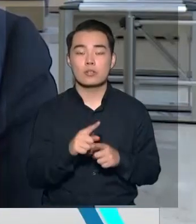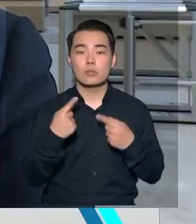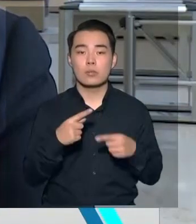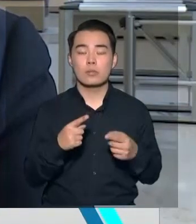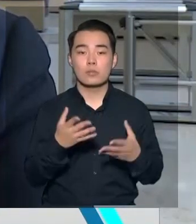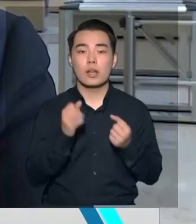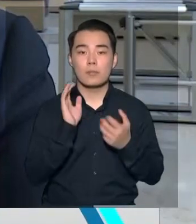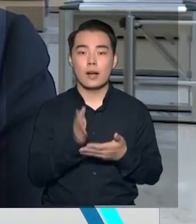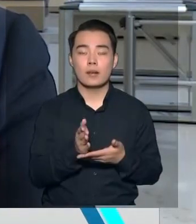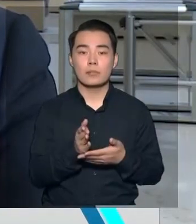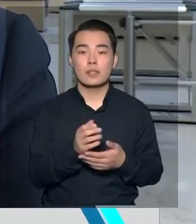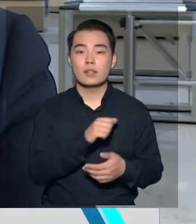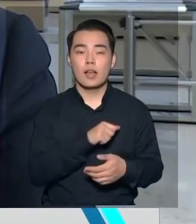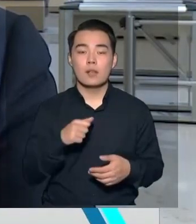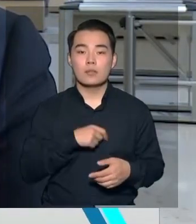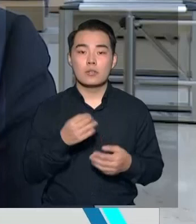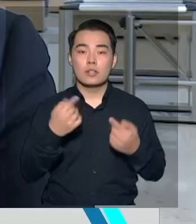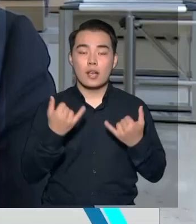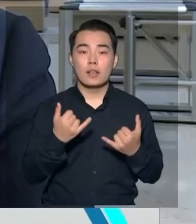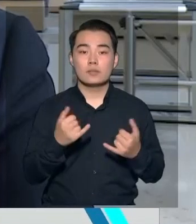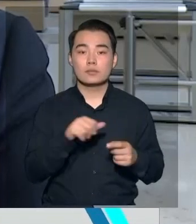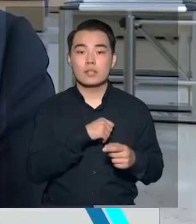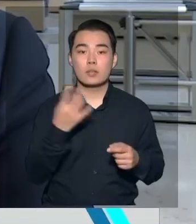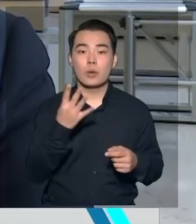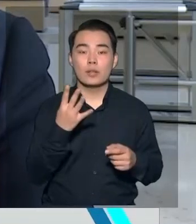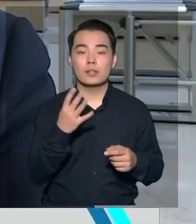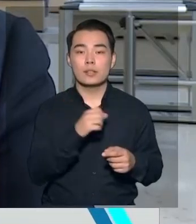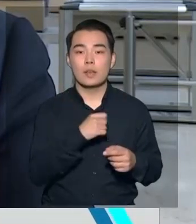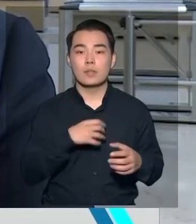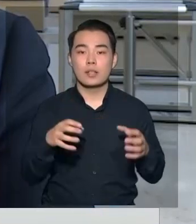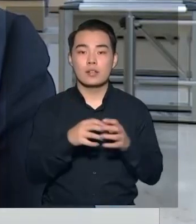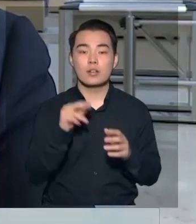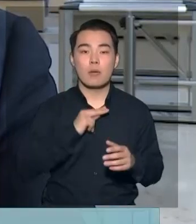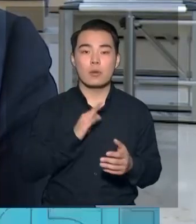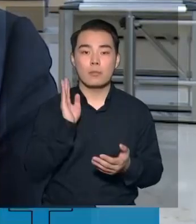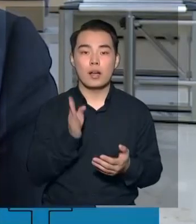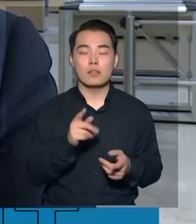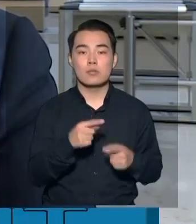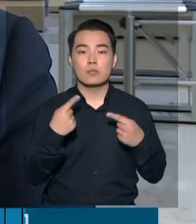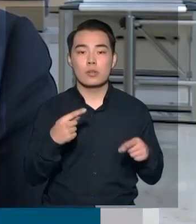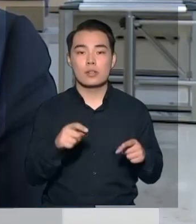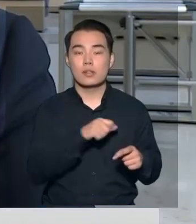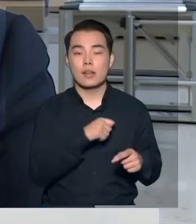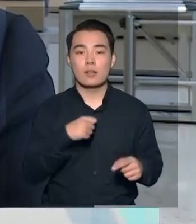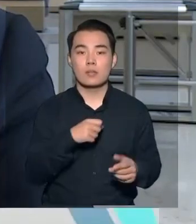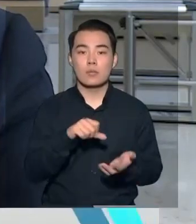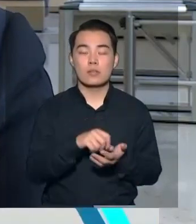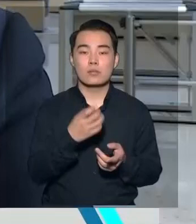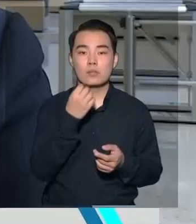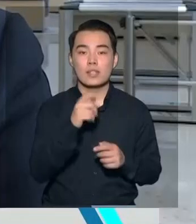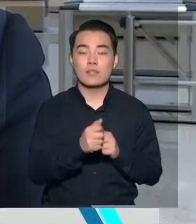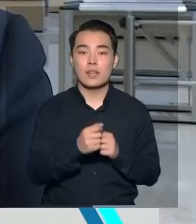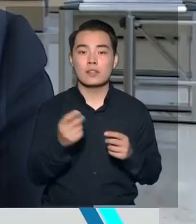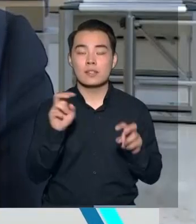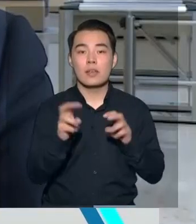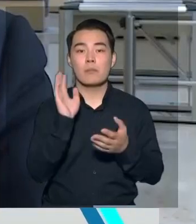отыр. Жаңағы одан кейін бүгінгі қазіргі 4-ші инвестормен жұмыс жасап жатырмыз. Қалғандар бойынша енді инвесторлар іздеп жатырмыз.